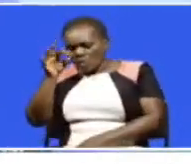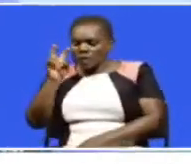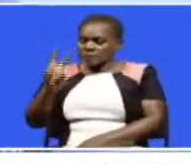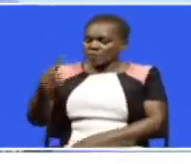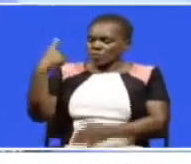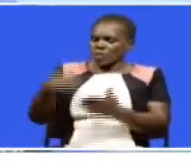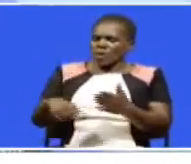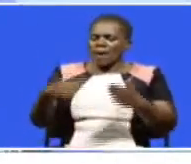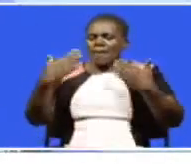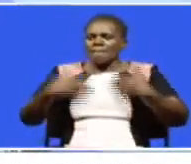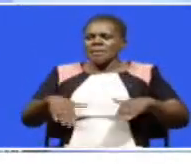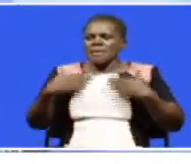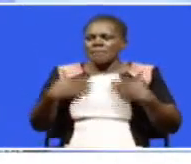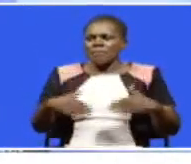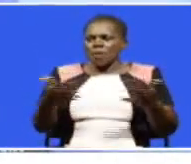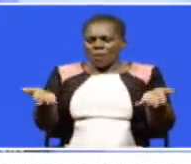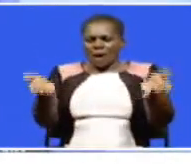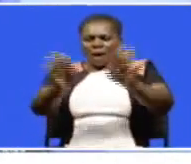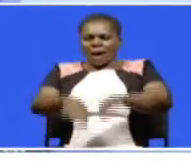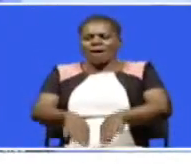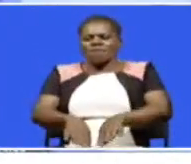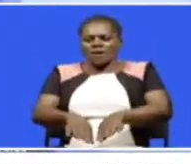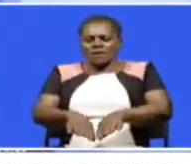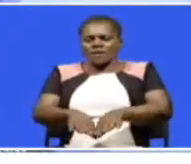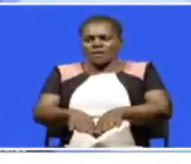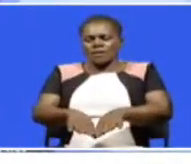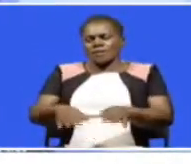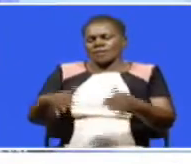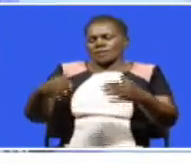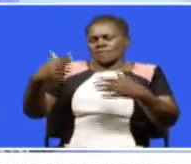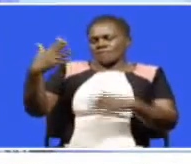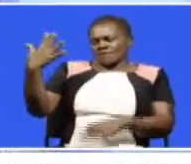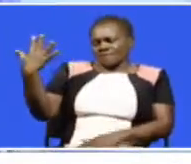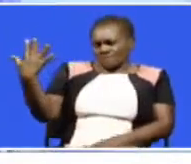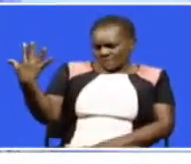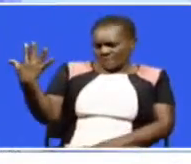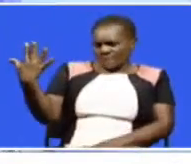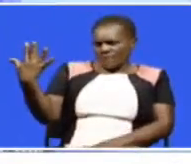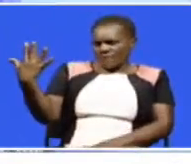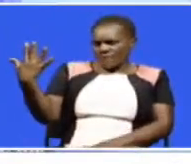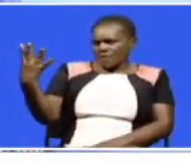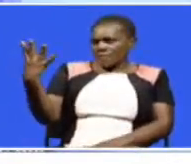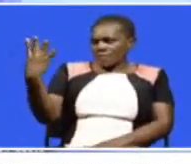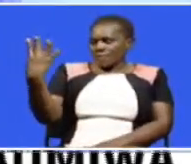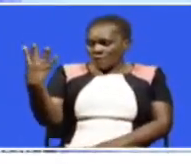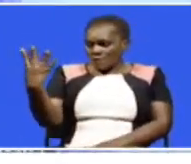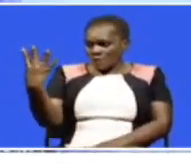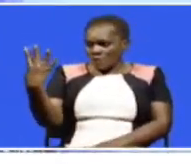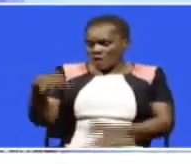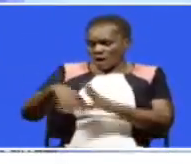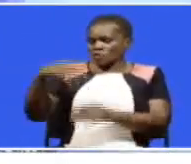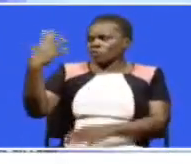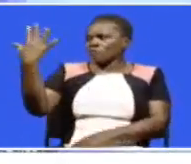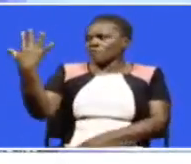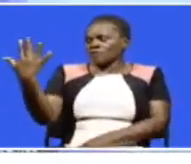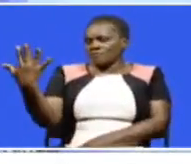kwamba watu ambao walikuwa wamefunikwa kwa mtaro ni watu 5, na 4 kati yao